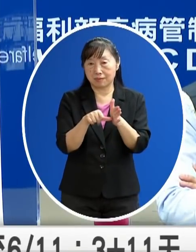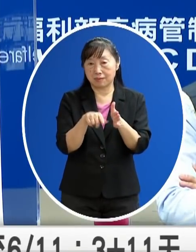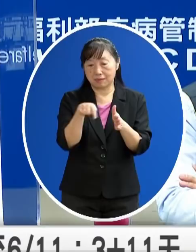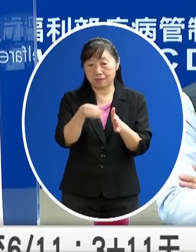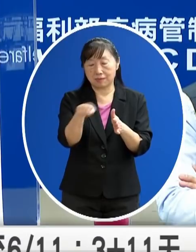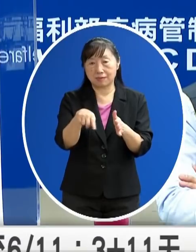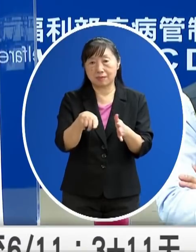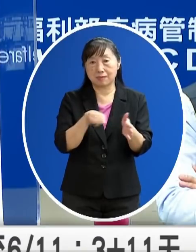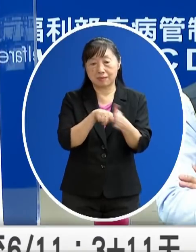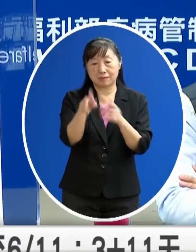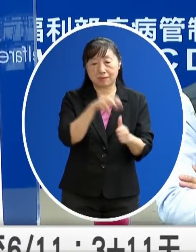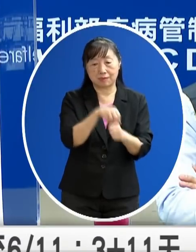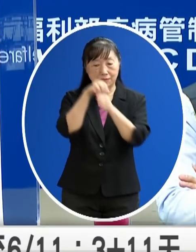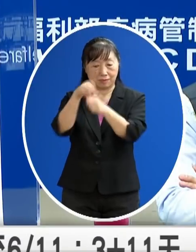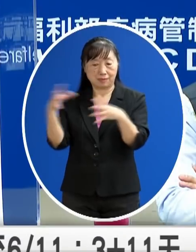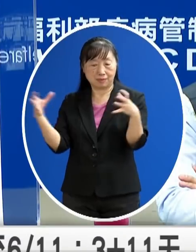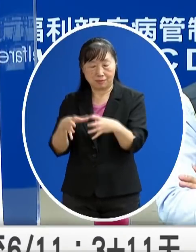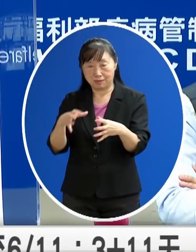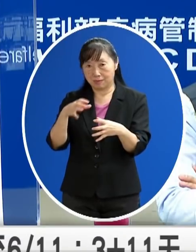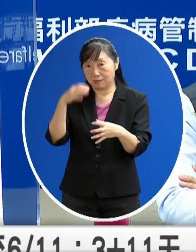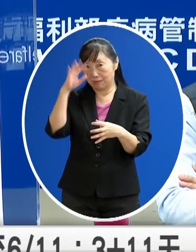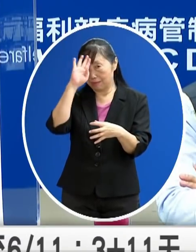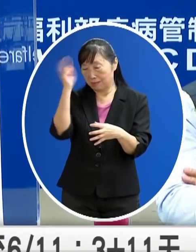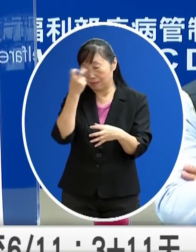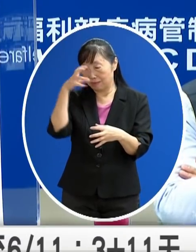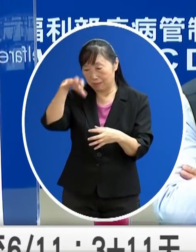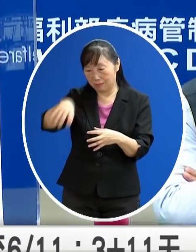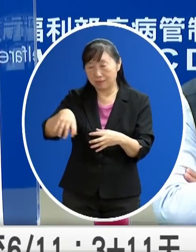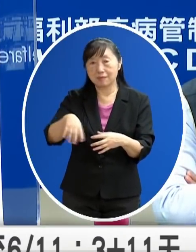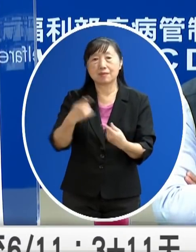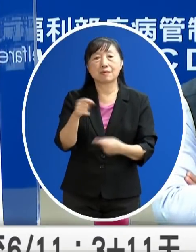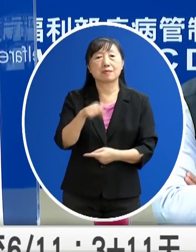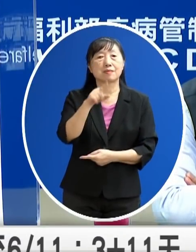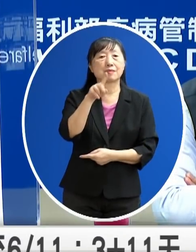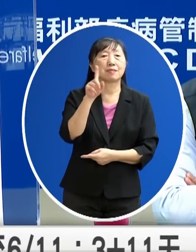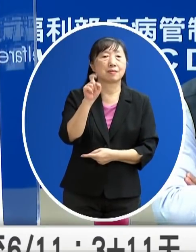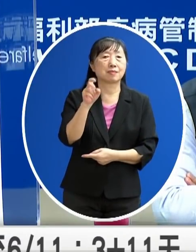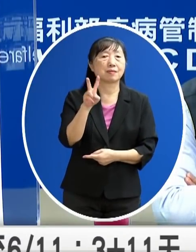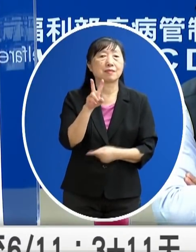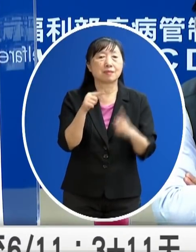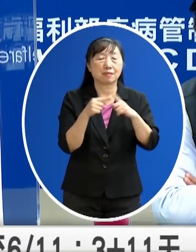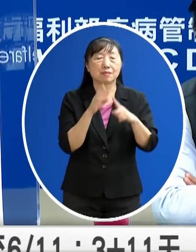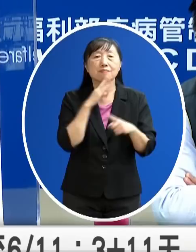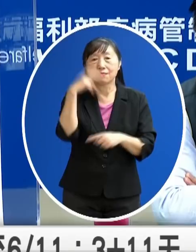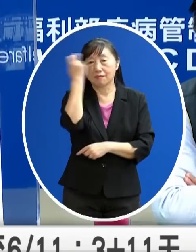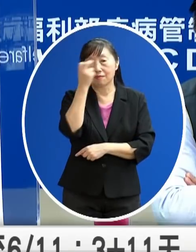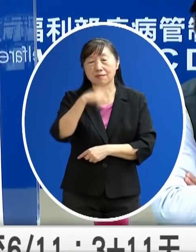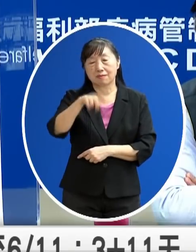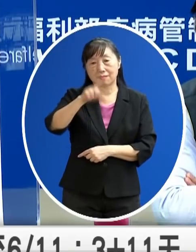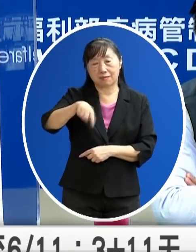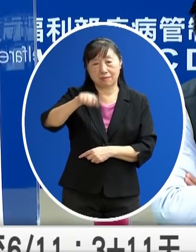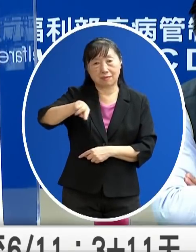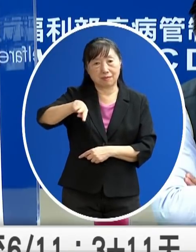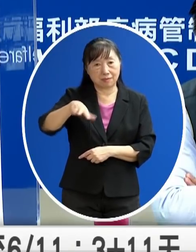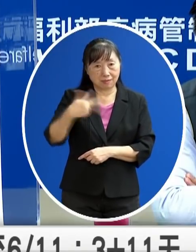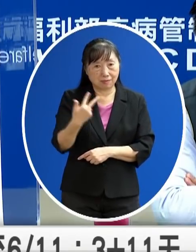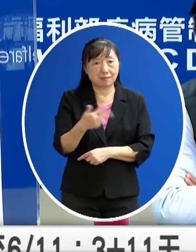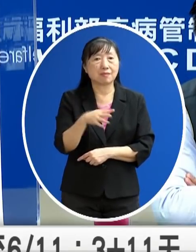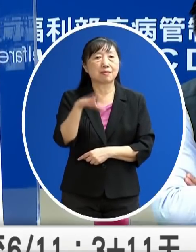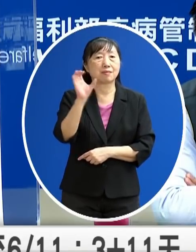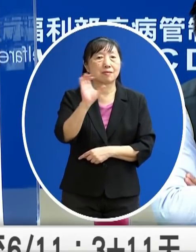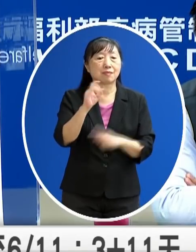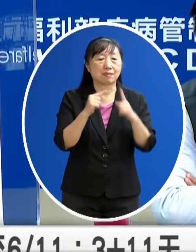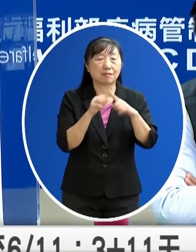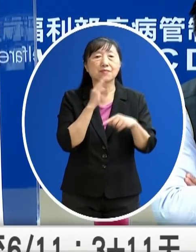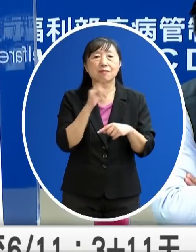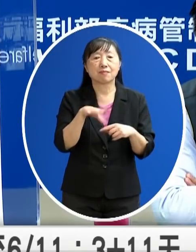到哈方我们的集中检疫所哈，那边412人。那总共检疫了1790人，相